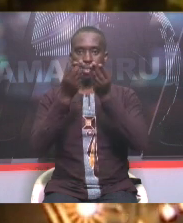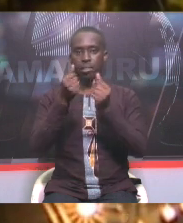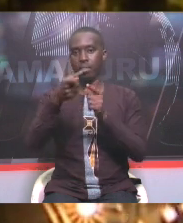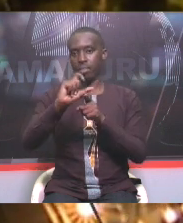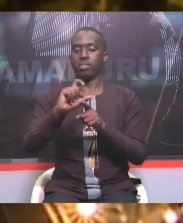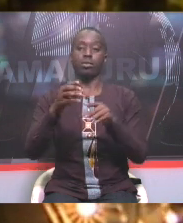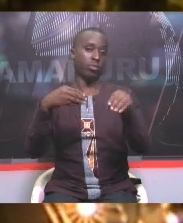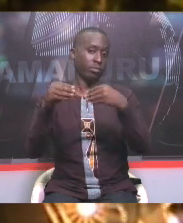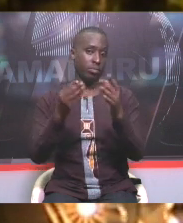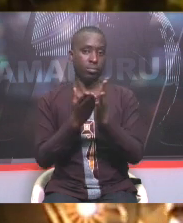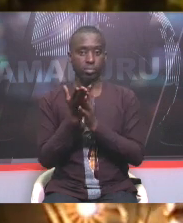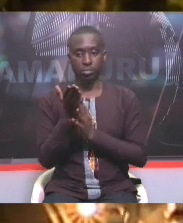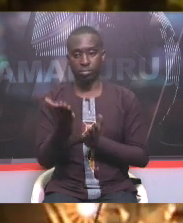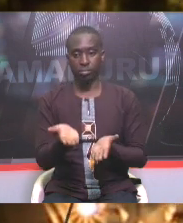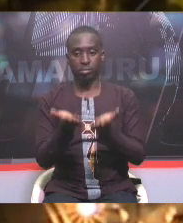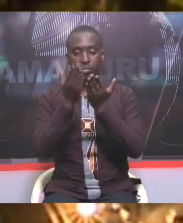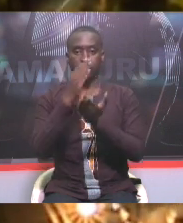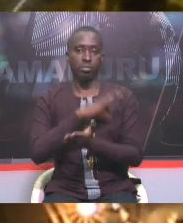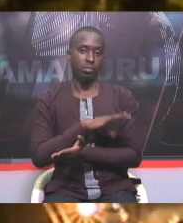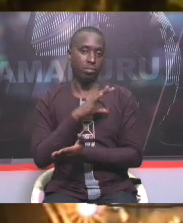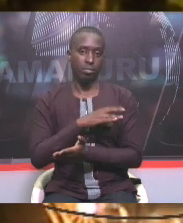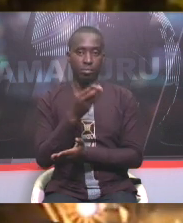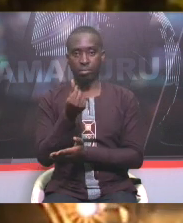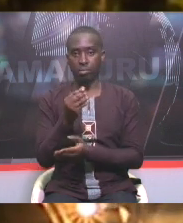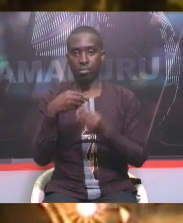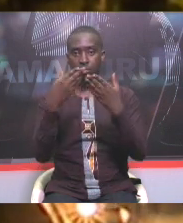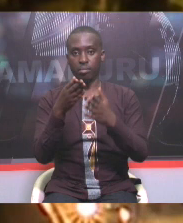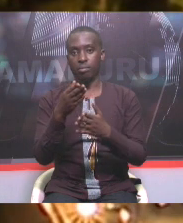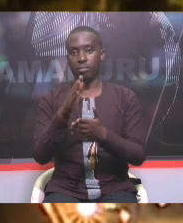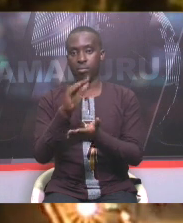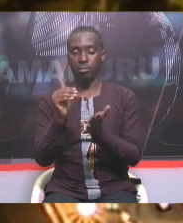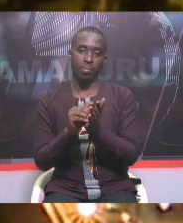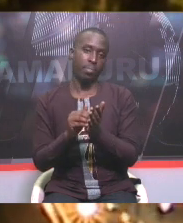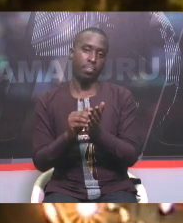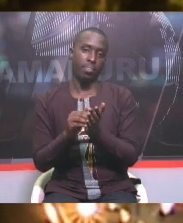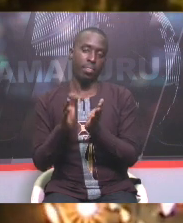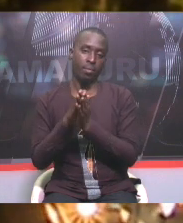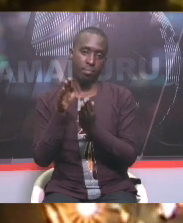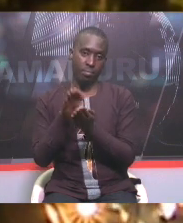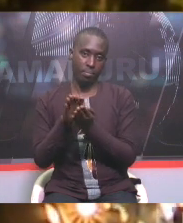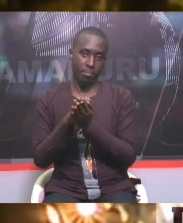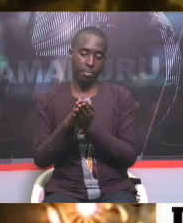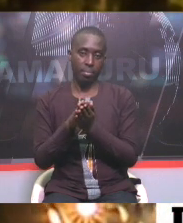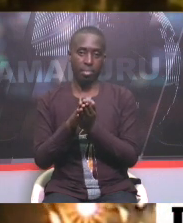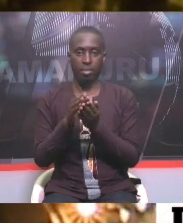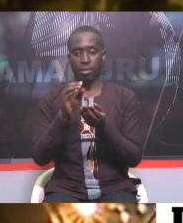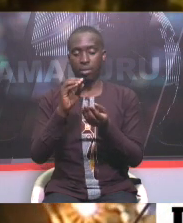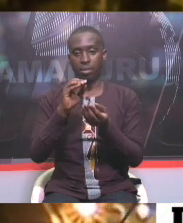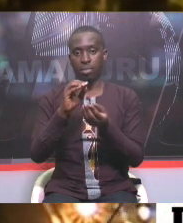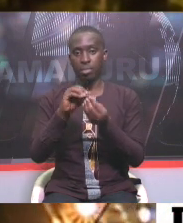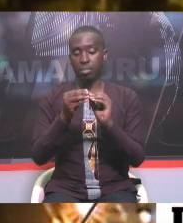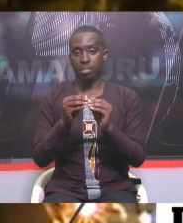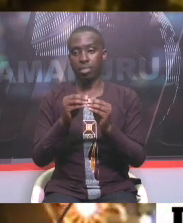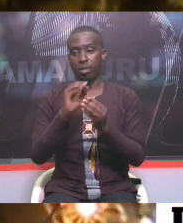ku isoko binyuze mu kuzamura inyungu y'amafaranga baha ibigo by'imari n'amabanki imibare y'ikigo cy'igihugu